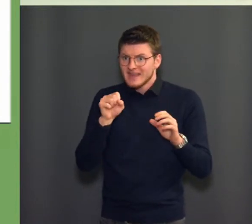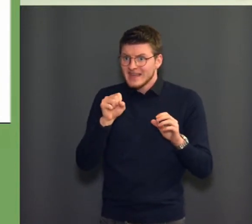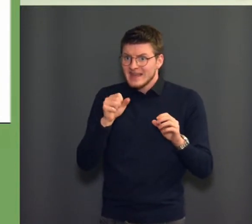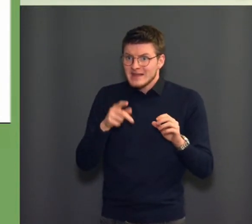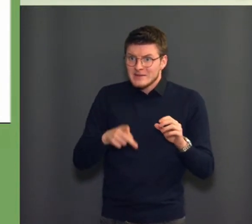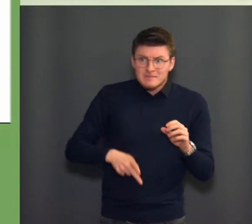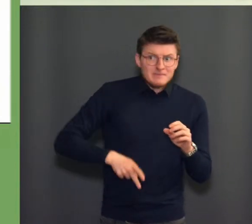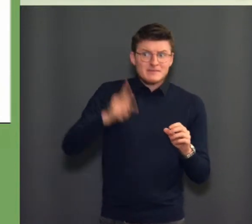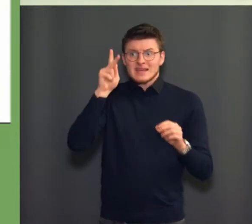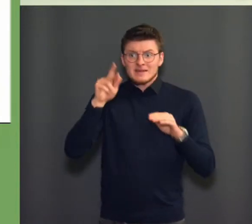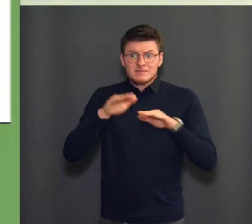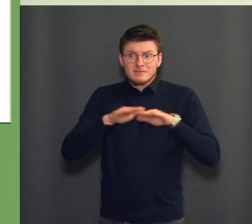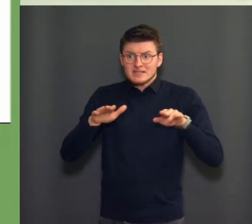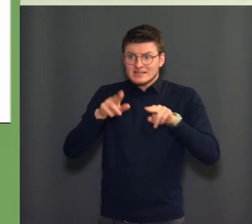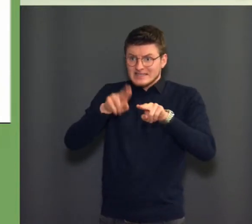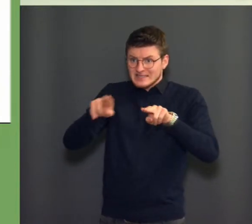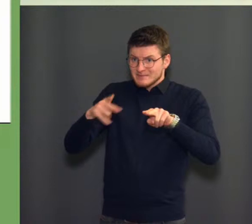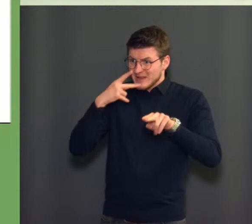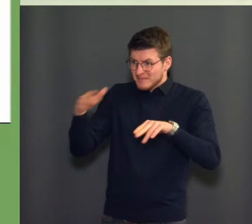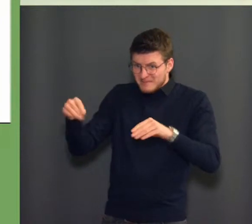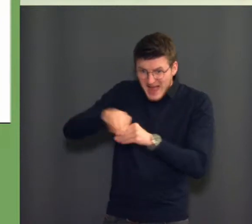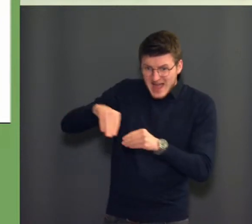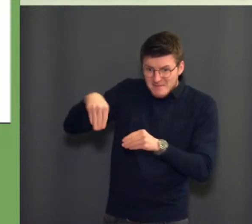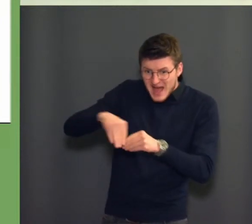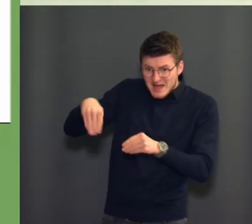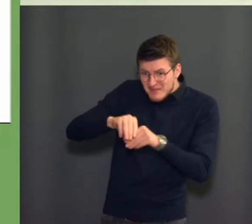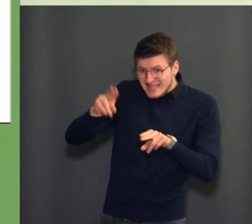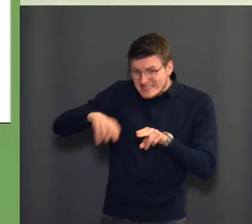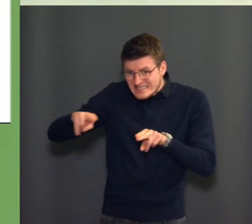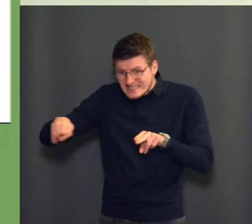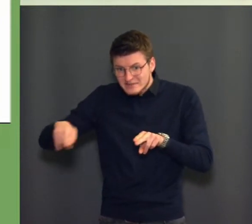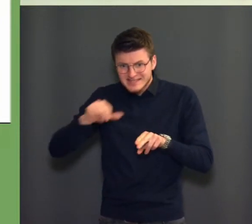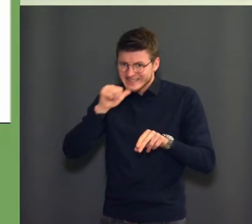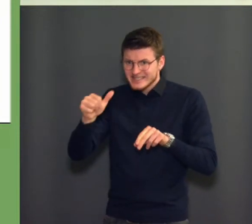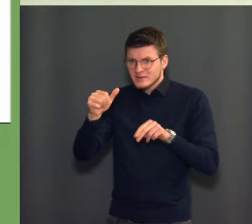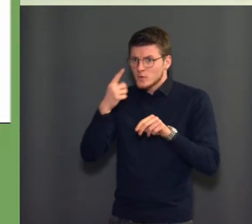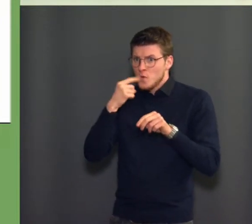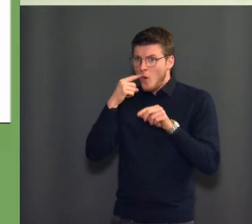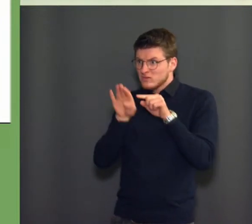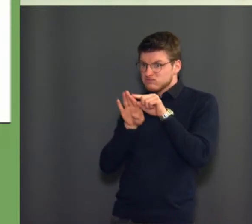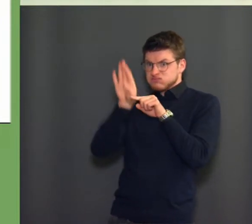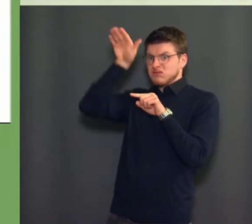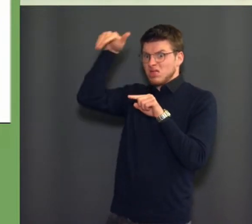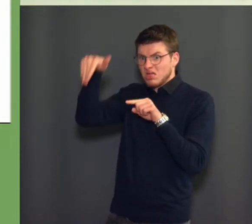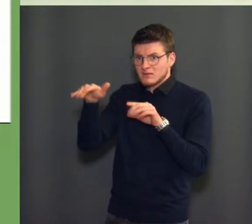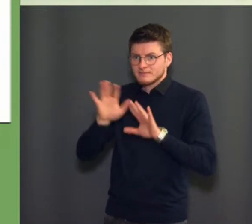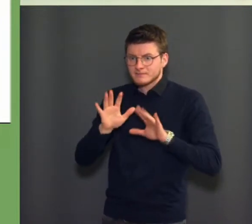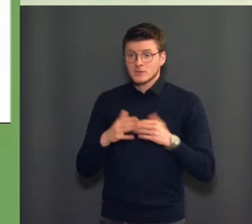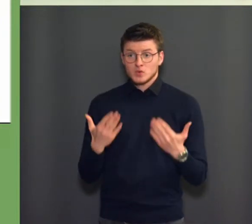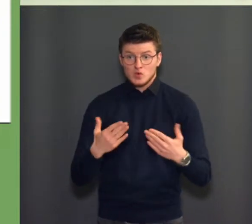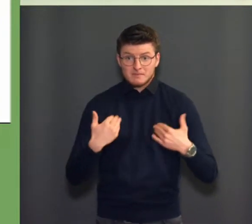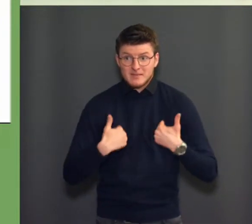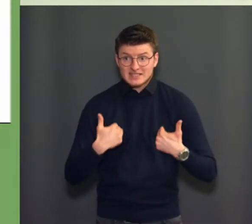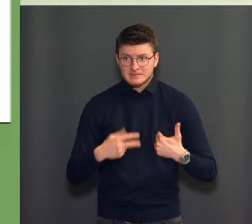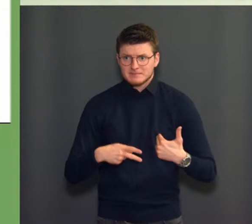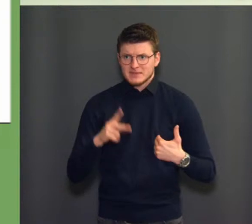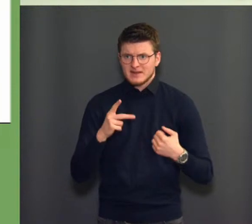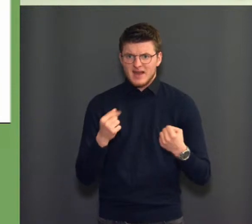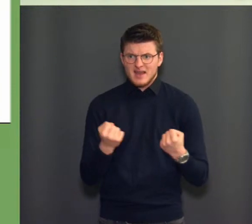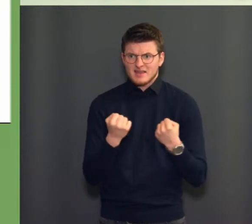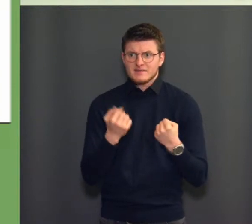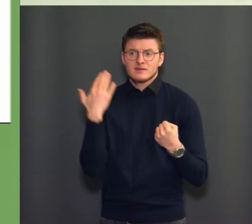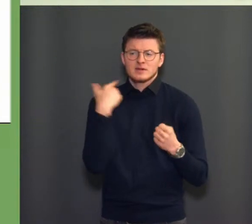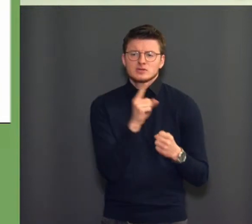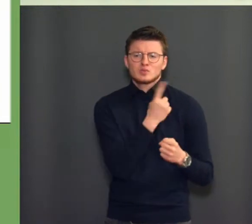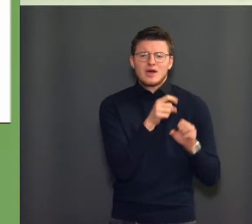moest ingehaald worden. En bovendien is het momenteel ook zo dat de bevolking een stuk actiever is dan tijdens die eerste en die